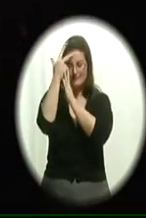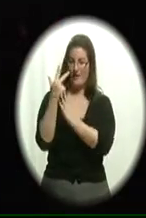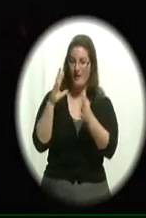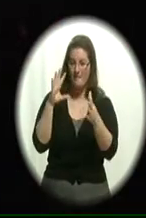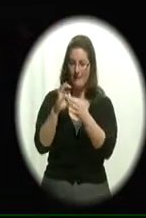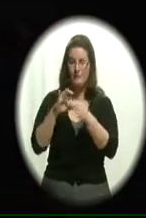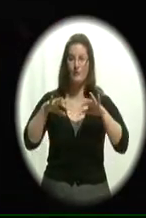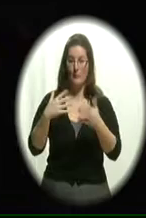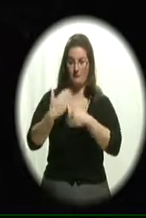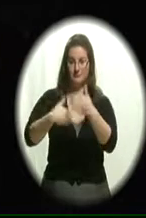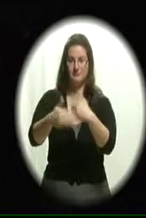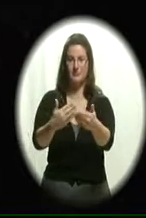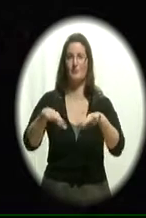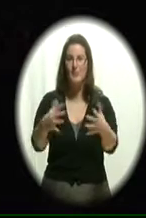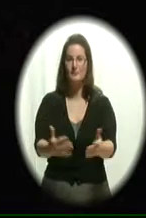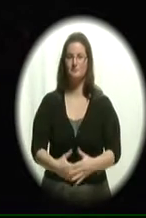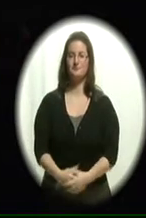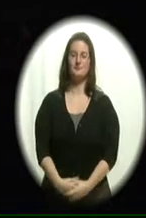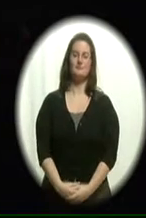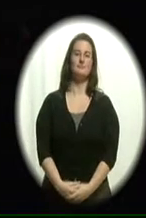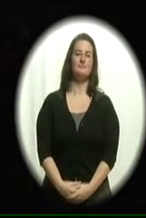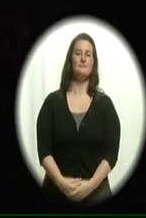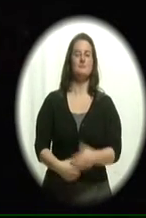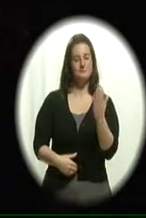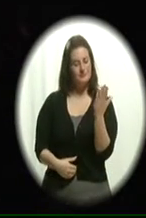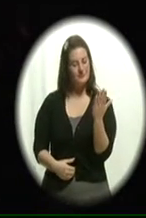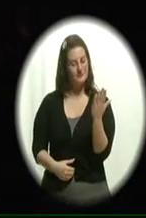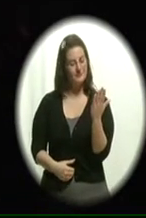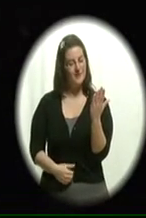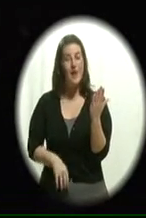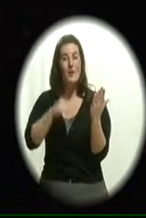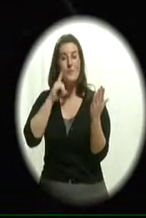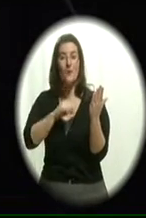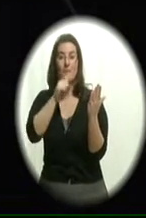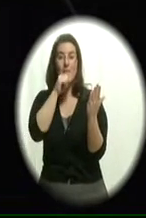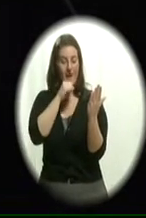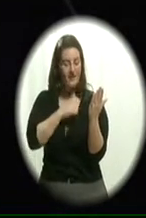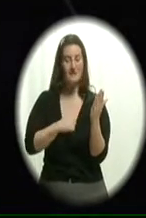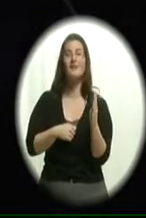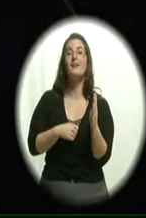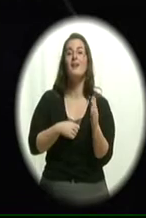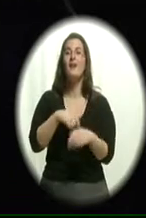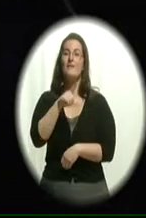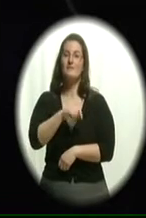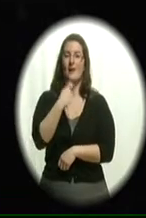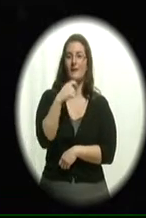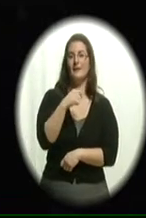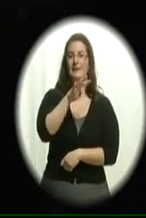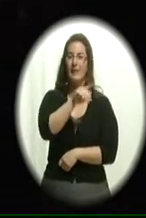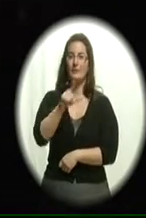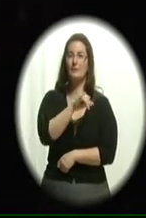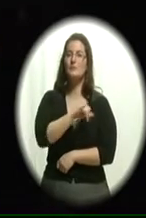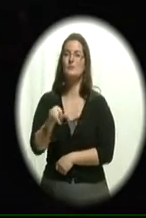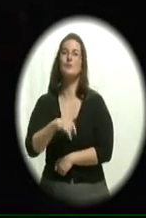dont nous avons vécu après. Mon grand-père, Jean Jardin, dit le nain jaune, fut du 20 avril 1942 au 30